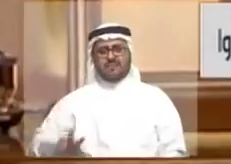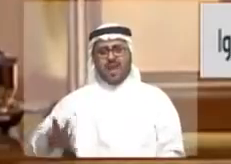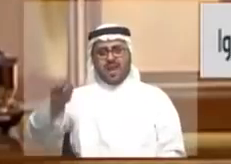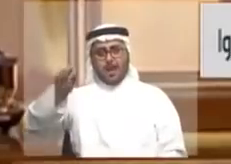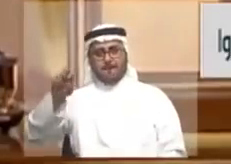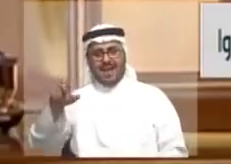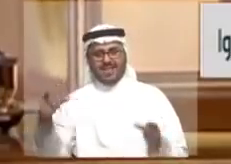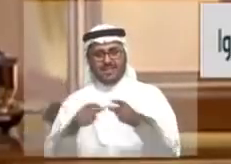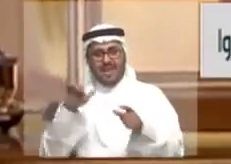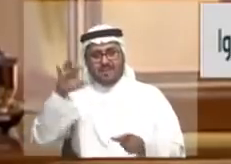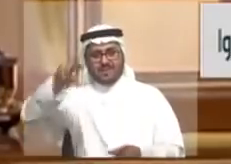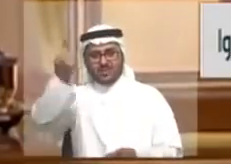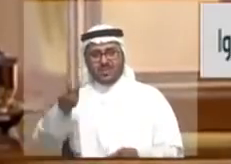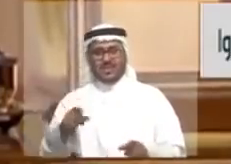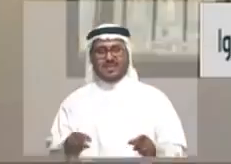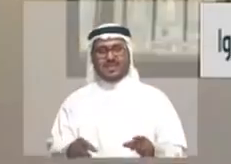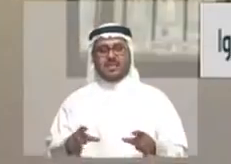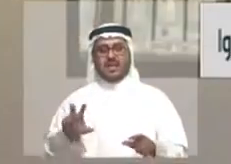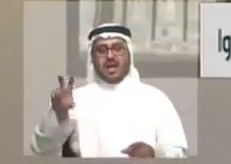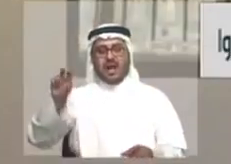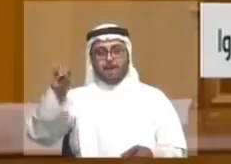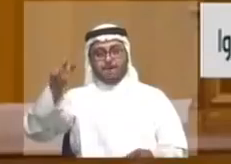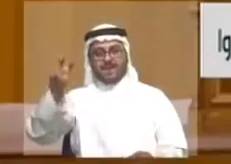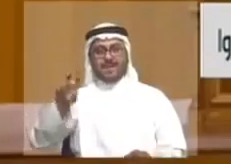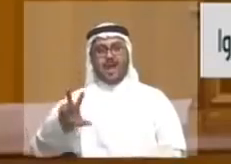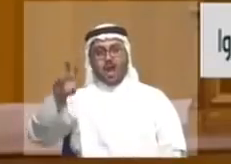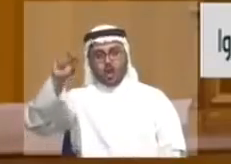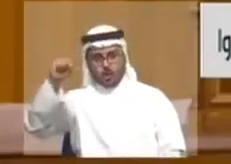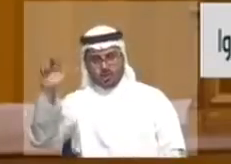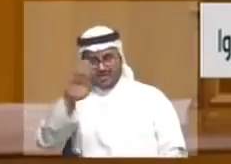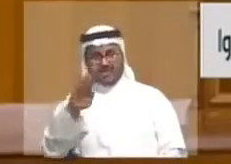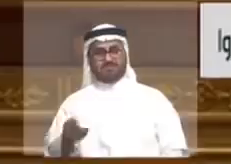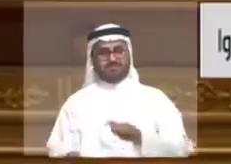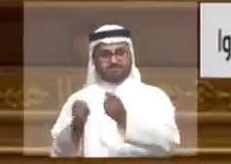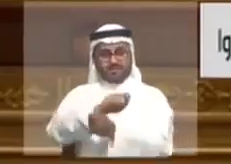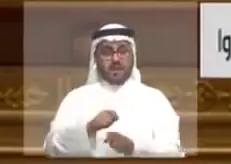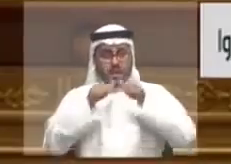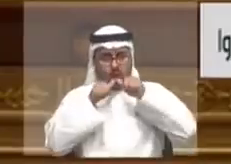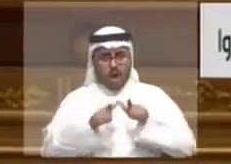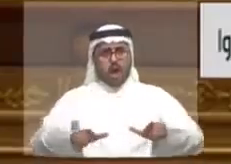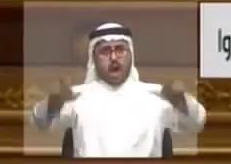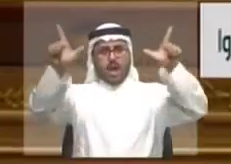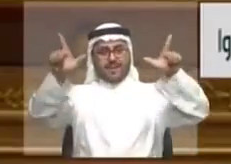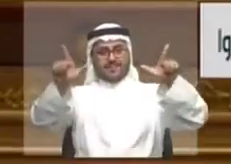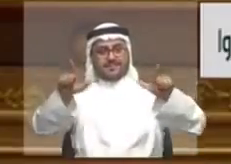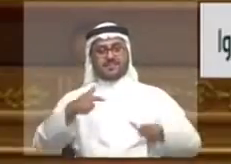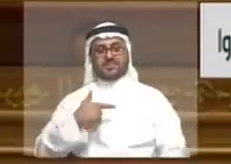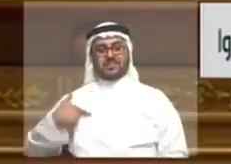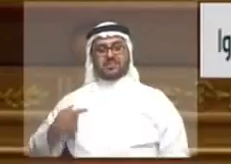العربية 29 بقمة القدس. خادم الحرمين الشريفين يعلن تسمية القمة